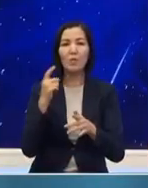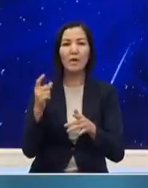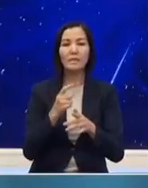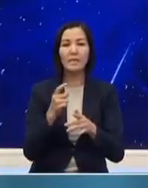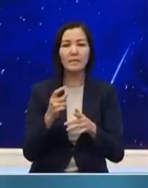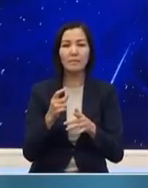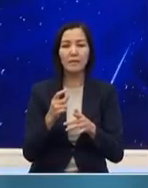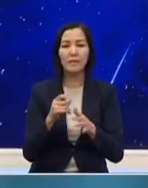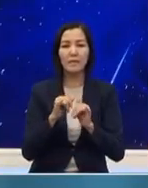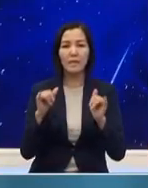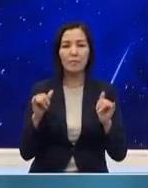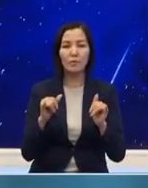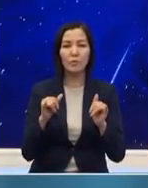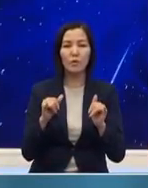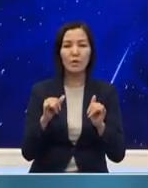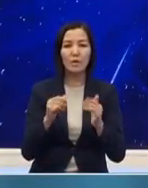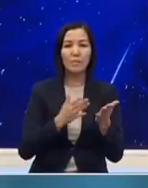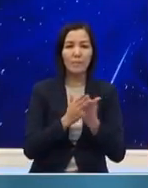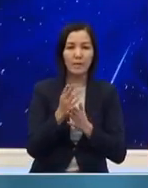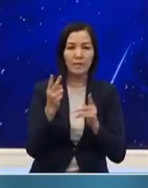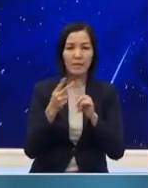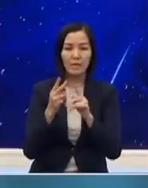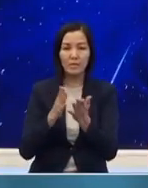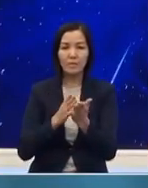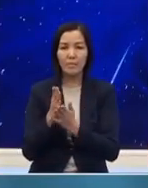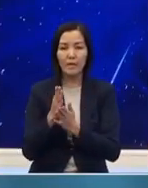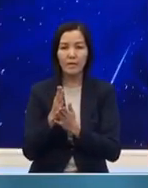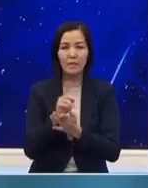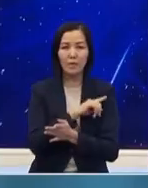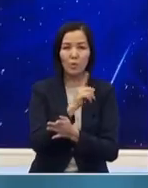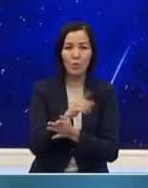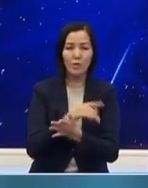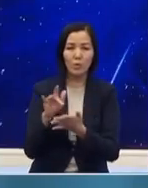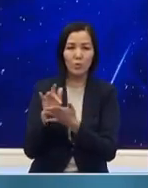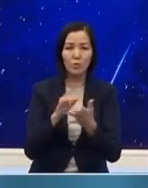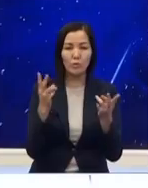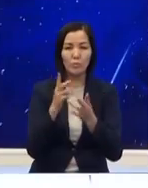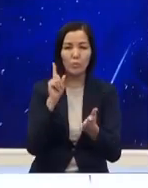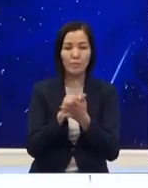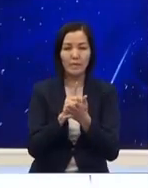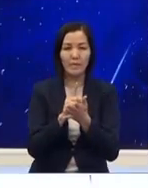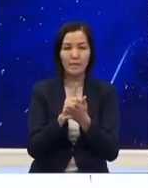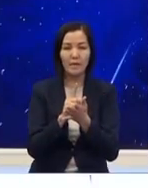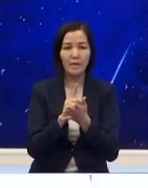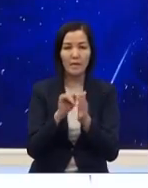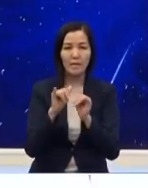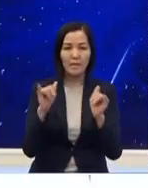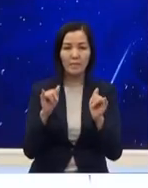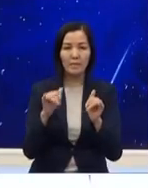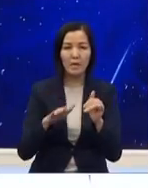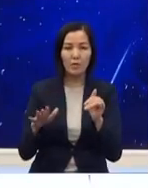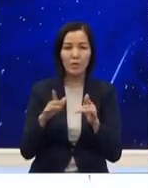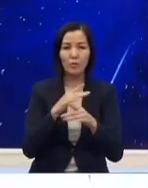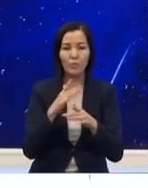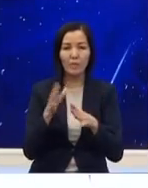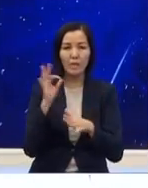Ауыл шаруашылығын дамыту өз алдында. Екінші басты бағытың қуатты драйверің туризм болуы тиіс. Көзін тапсаң, ауданға көл